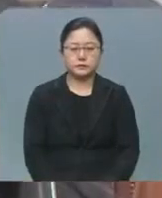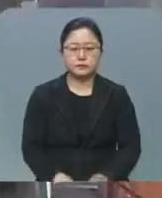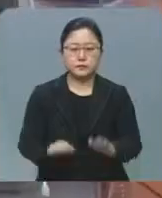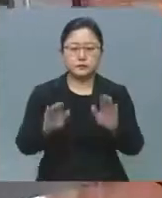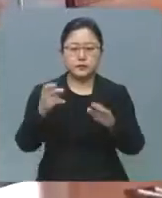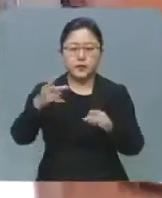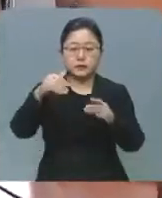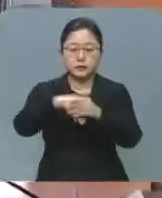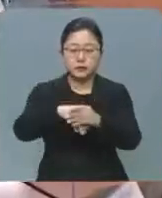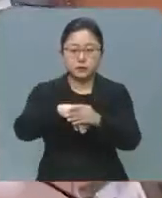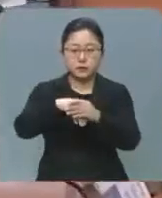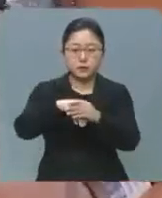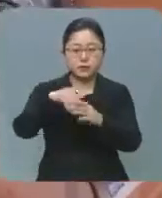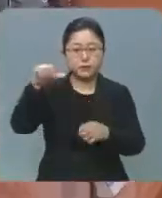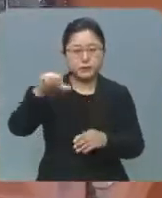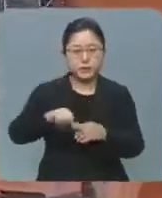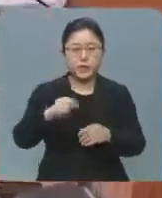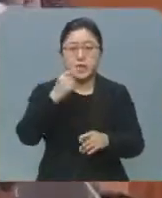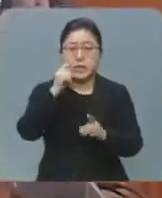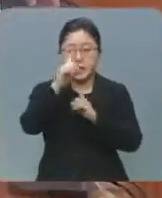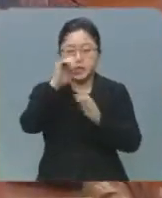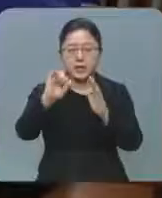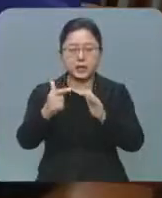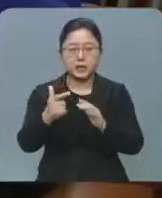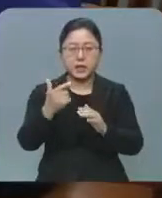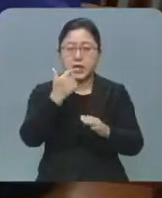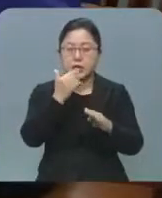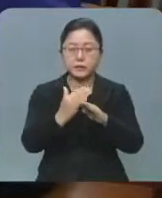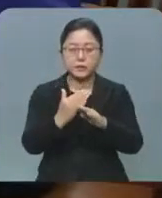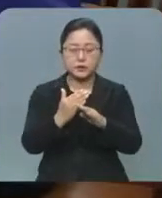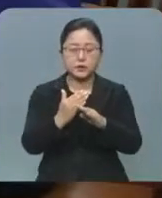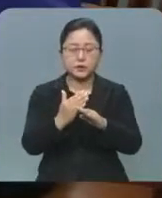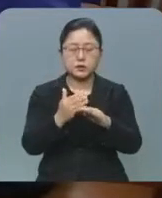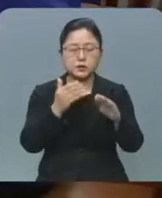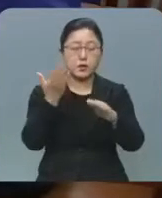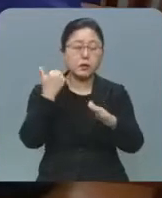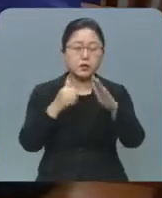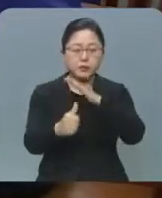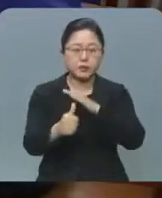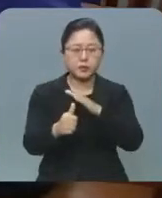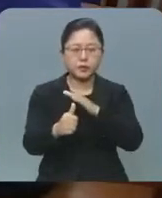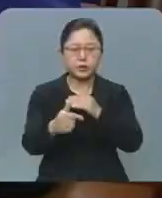이번 재보궐선거 패배로 이낙연 민주당 전 대표가 가장 큰 타격을 입었습니다.